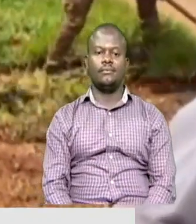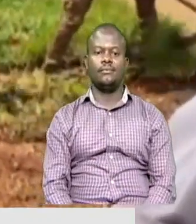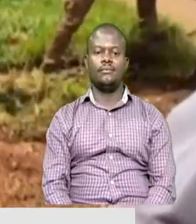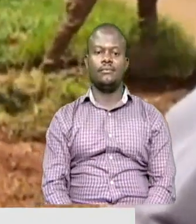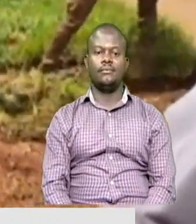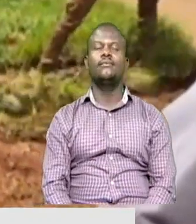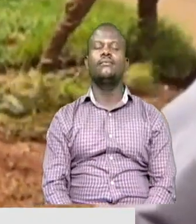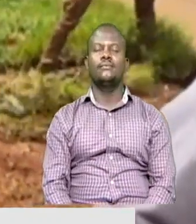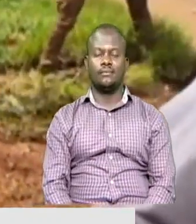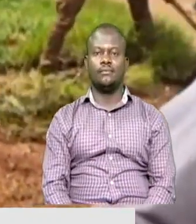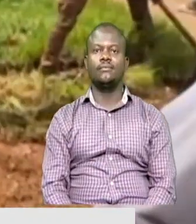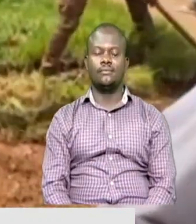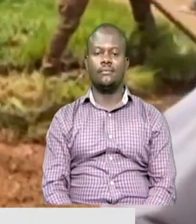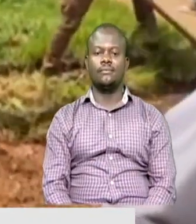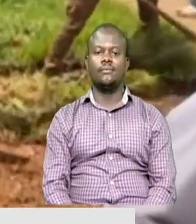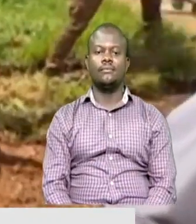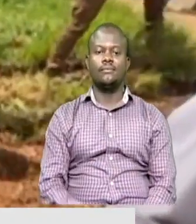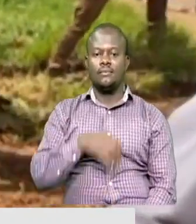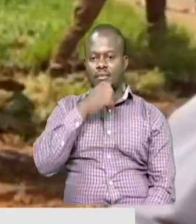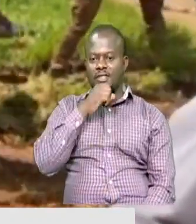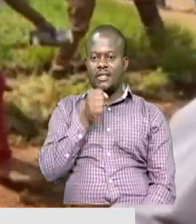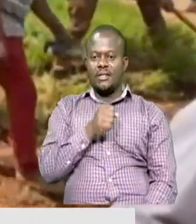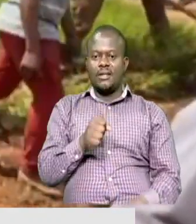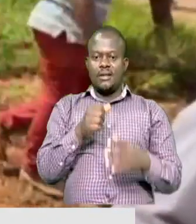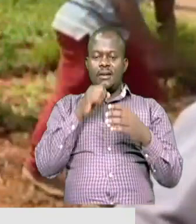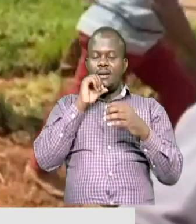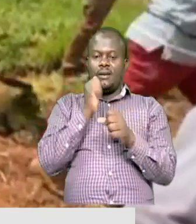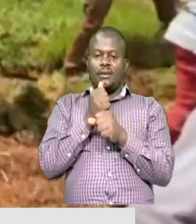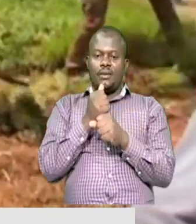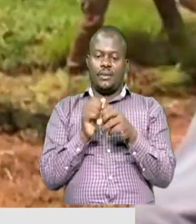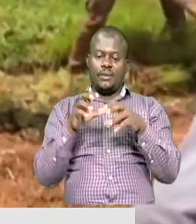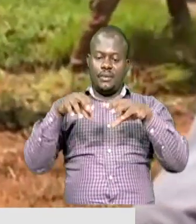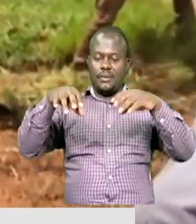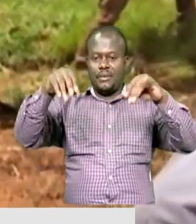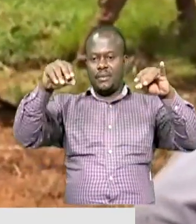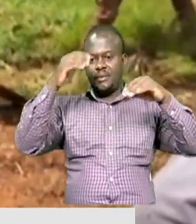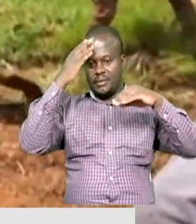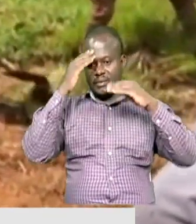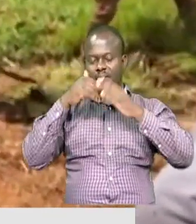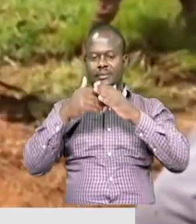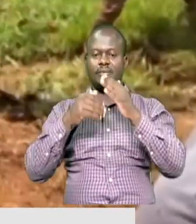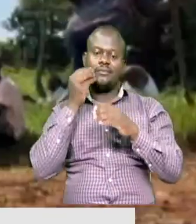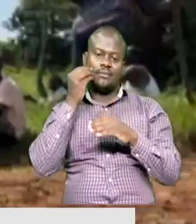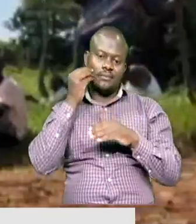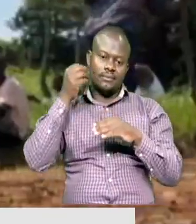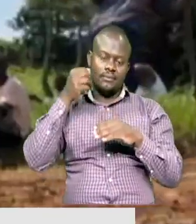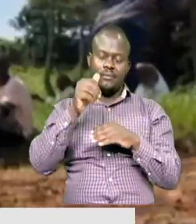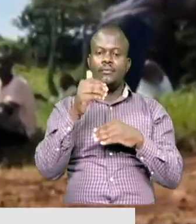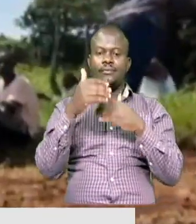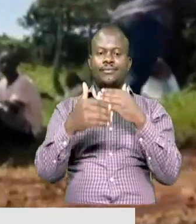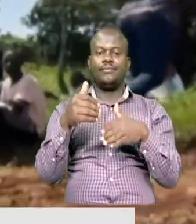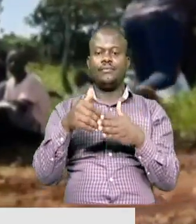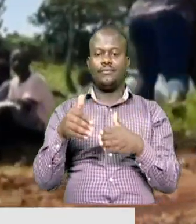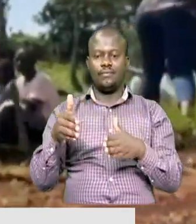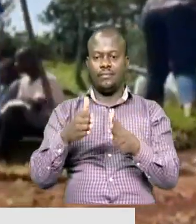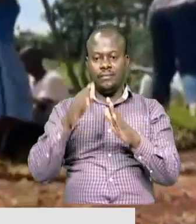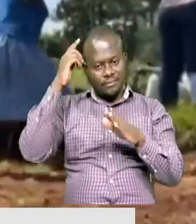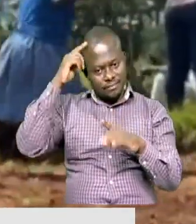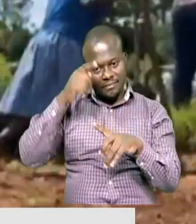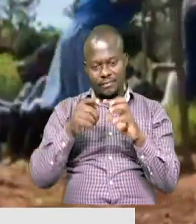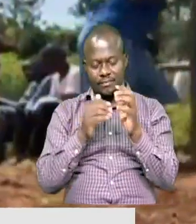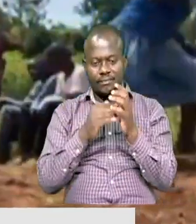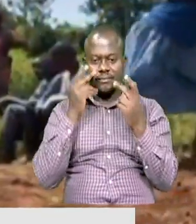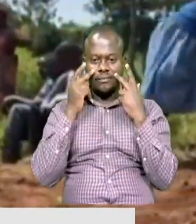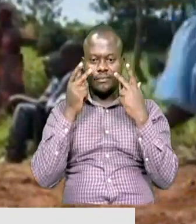Mwamsinga mwamsinga ngo hararaye hano hegereye ingo kubera iki hegereye ingo ari no mu marembo y'umuhanda wa kaburimbo ariko